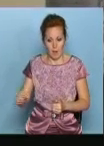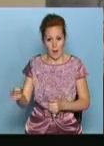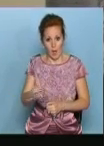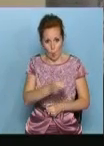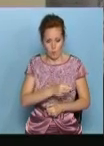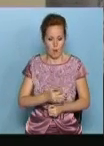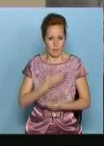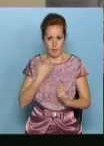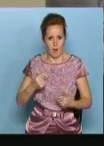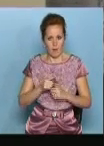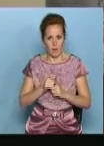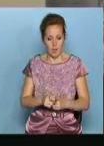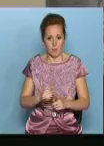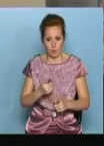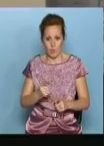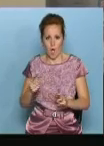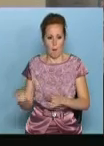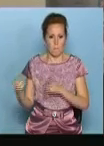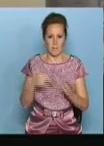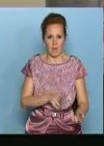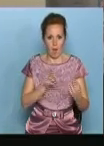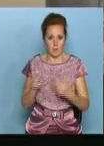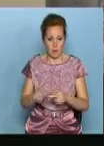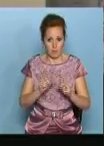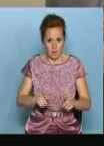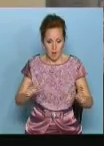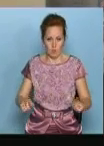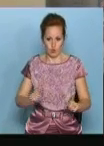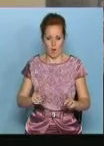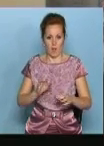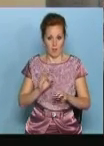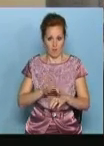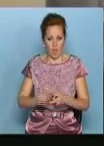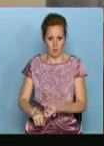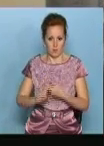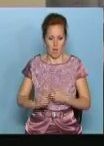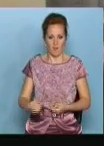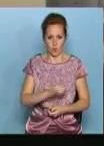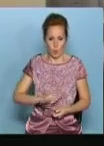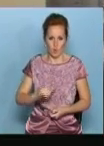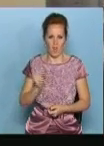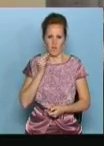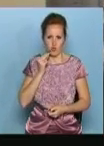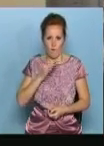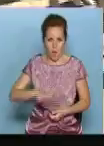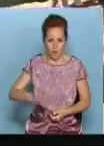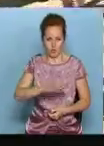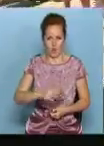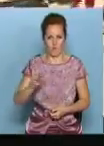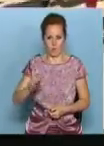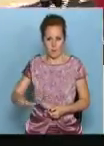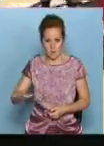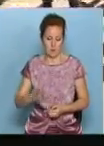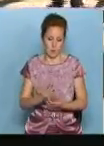нет гарантии, потому что идет миграция населения, что эта инфекция не будет и в Удмуртской республике, и в Чувашии, и там в Татарстане и так далее.